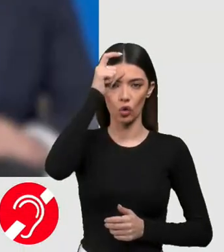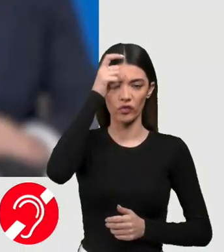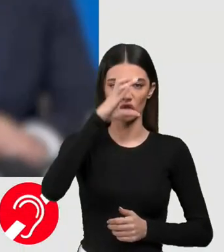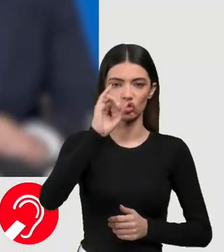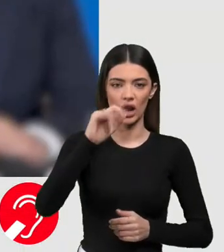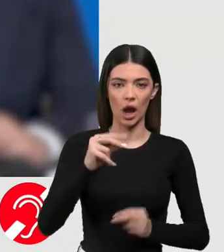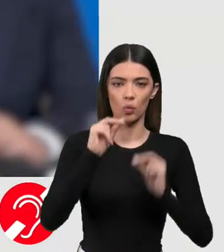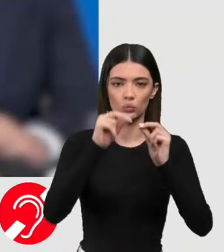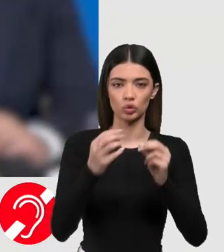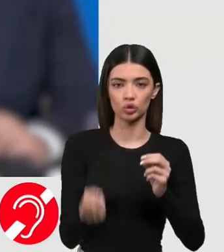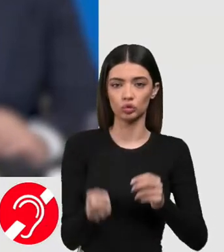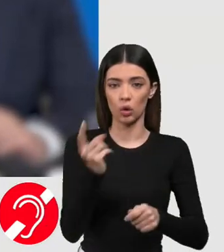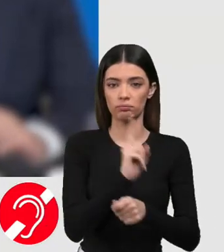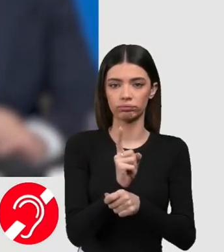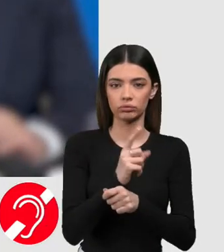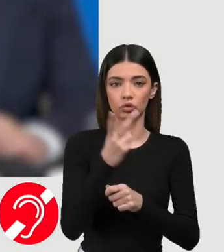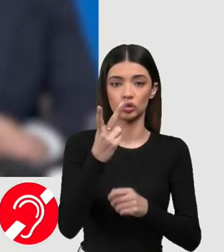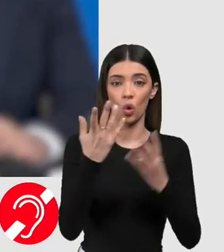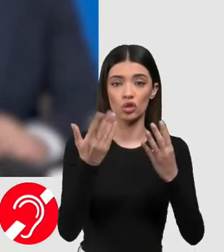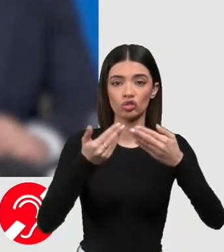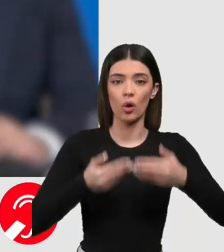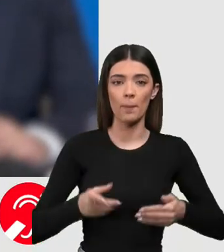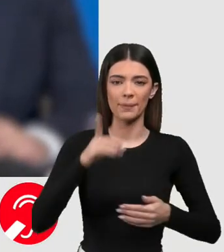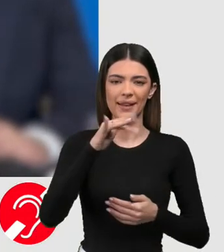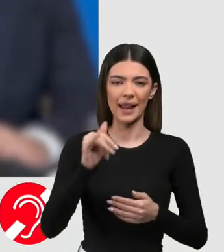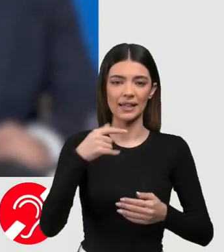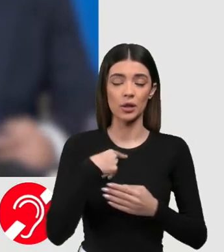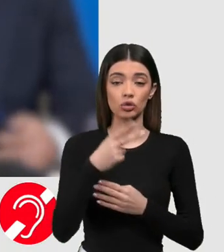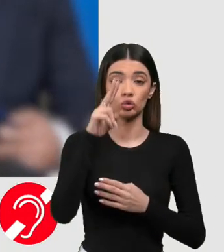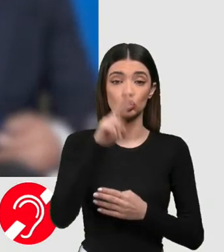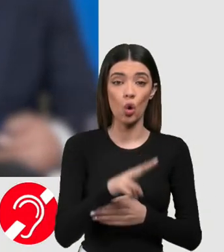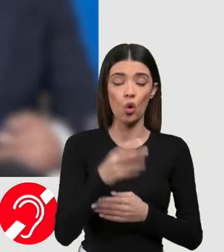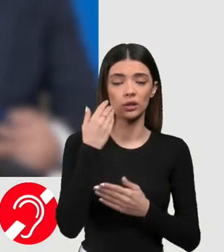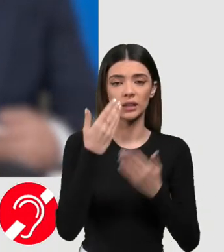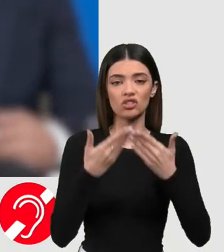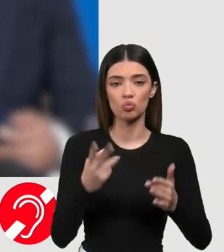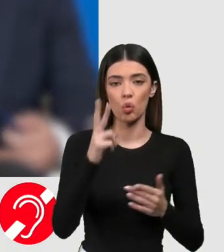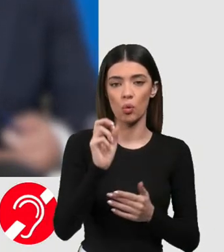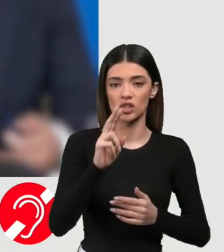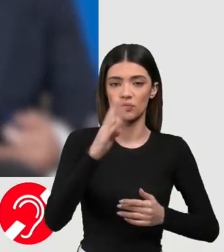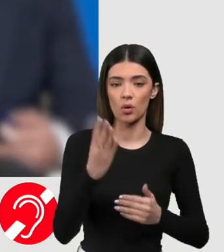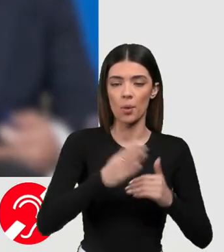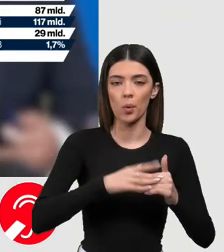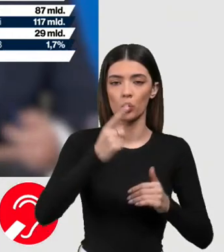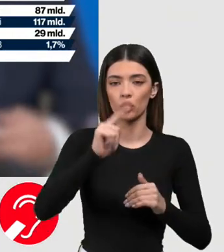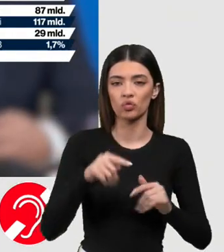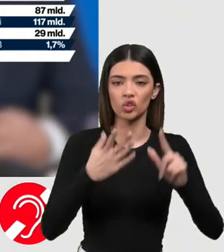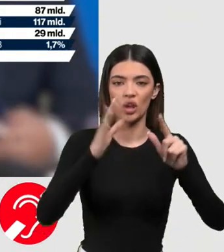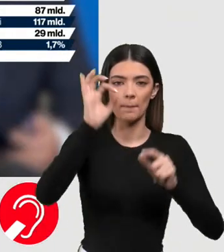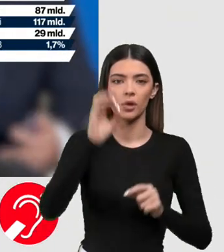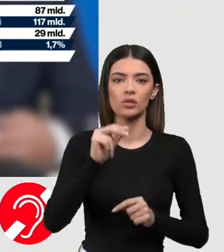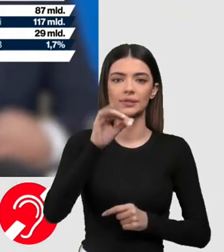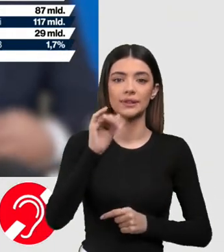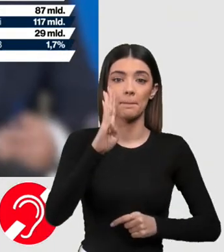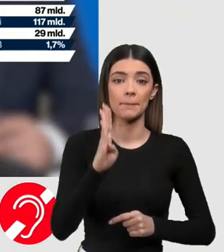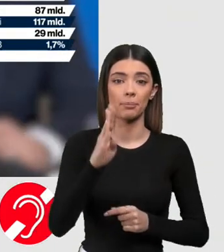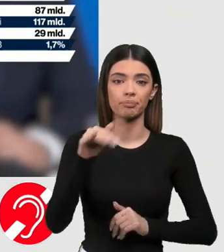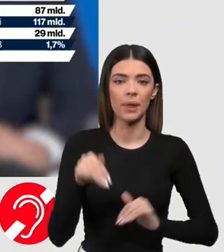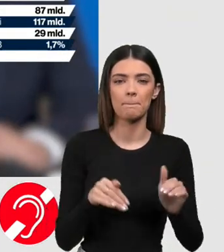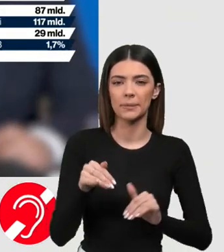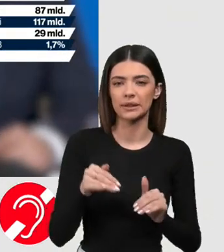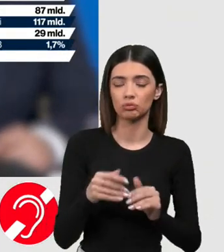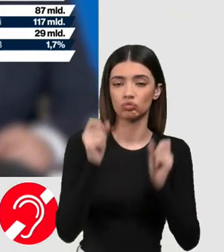Guvernul Ciolacu stabilește un nou record. La deficit, 29 de miliarde de lei în primele două luni din 2024, adică 1,7% din